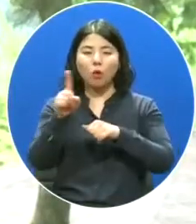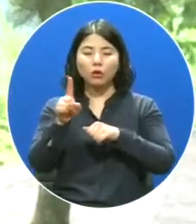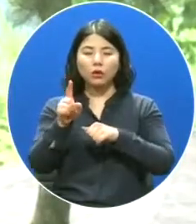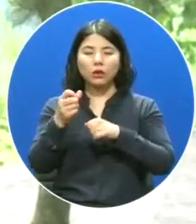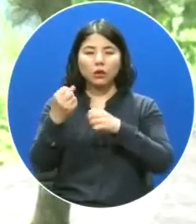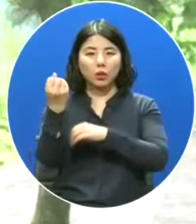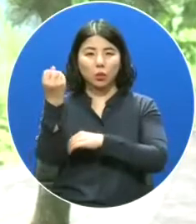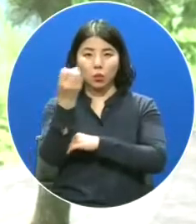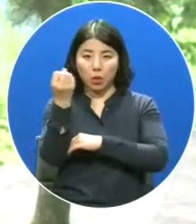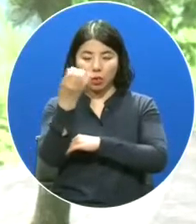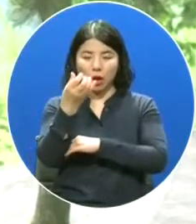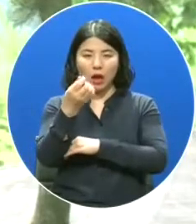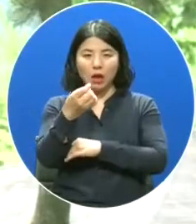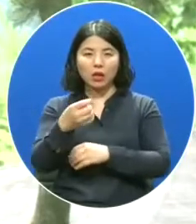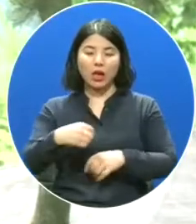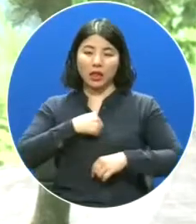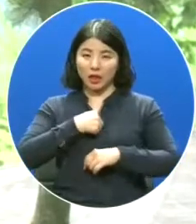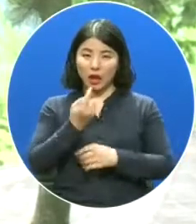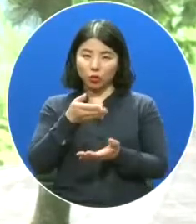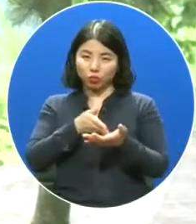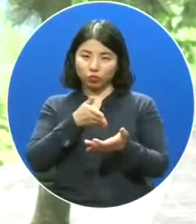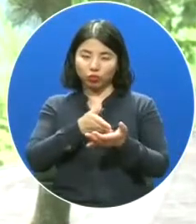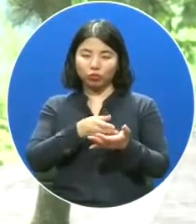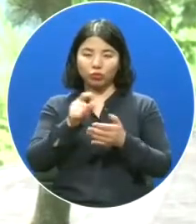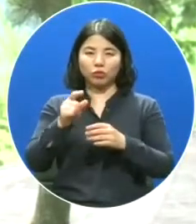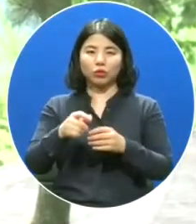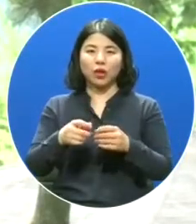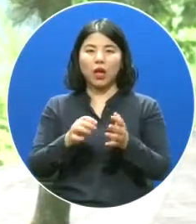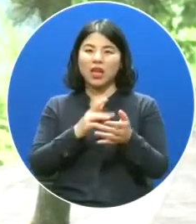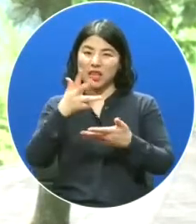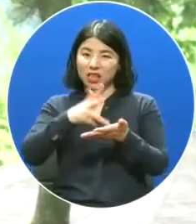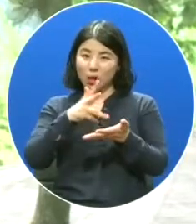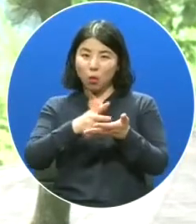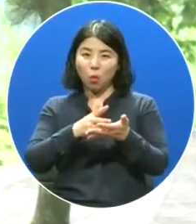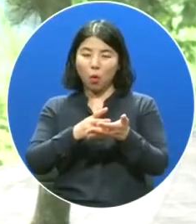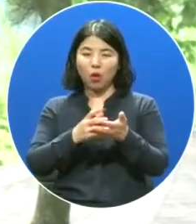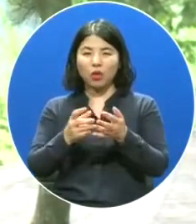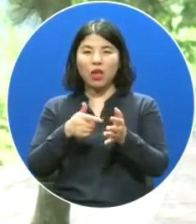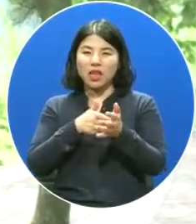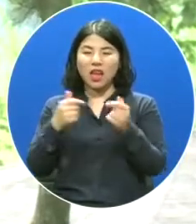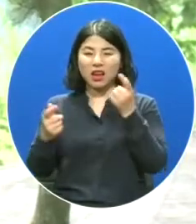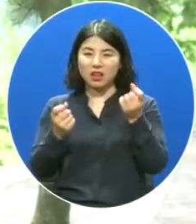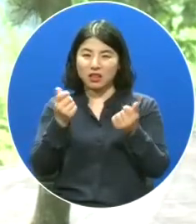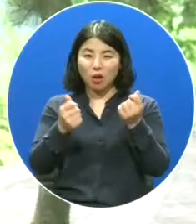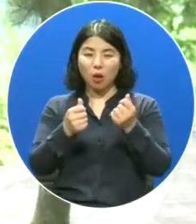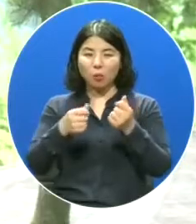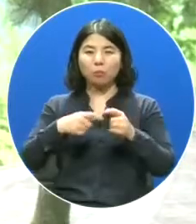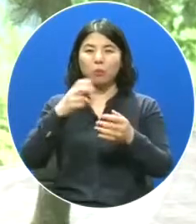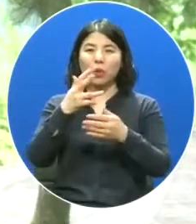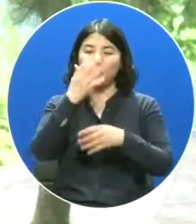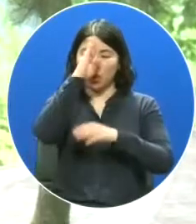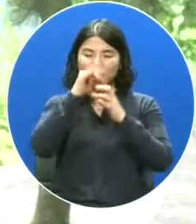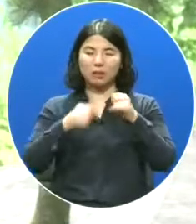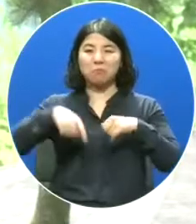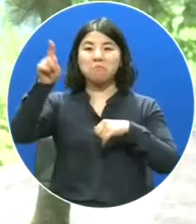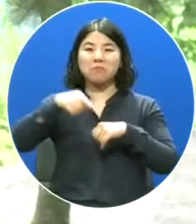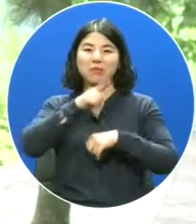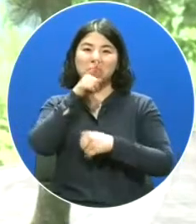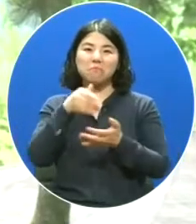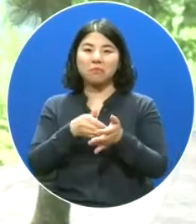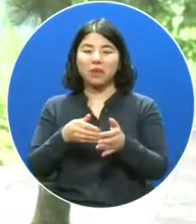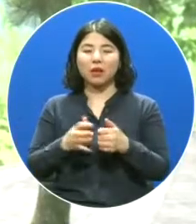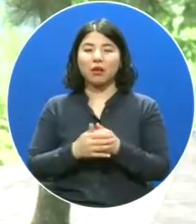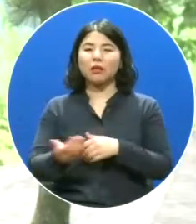언론사에서는 단독 이태원 게이클럽에 코로나19 확진자 다녀갔다라는 기사를 내보냈습니다.